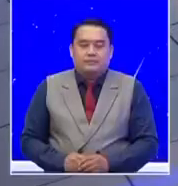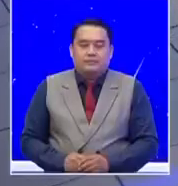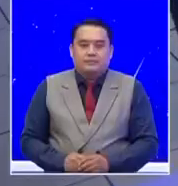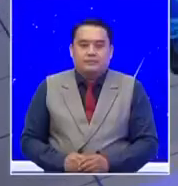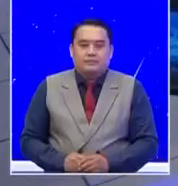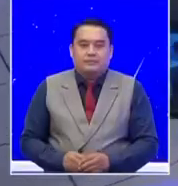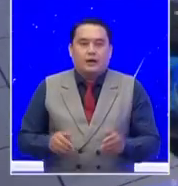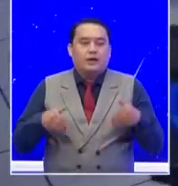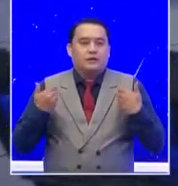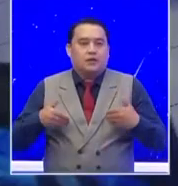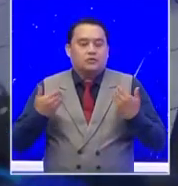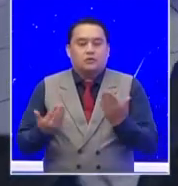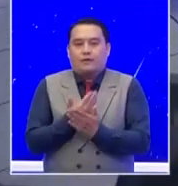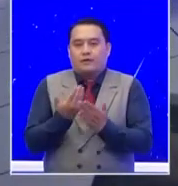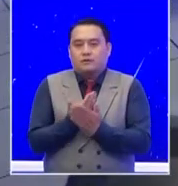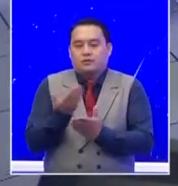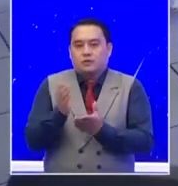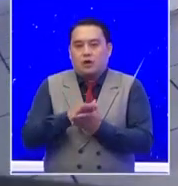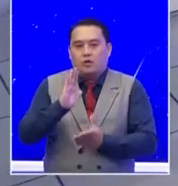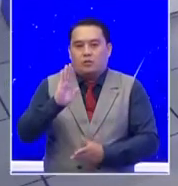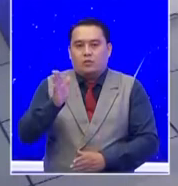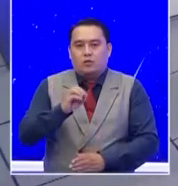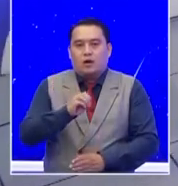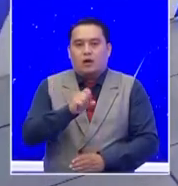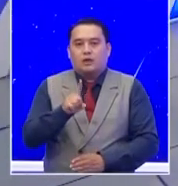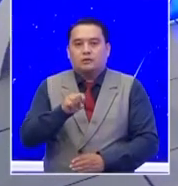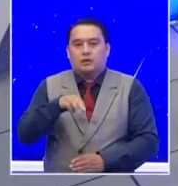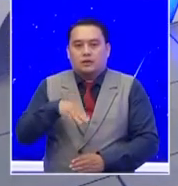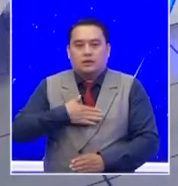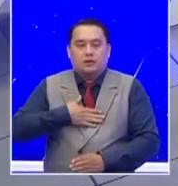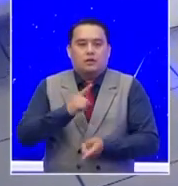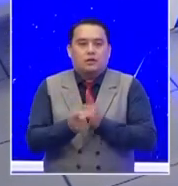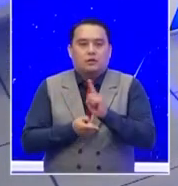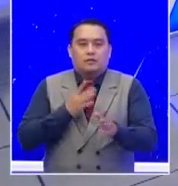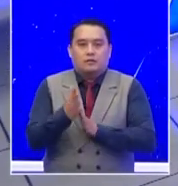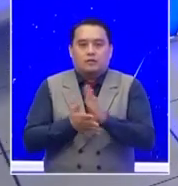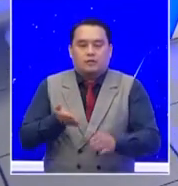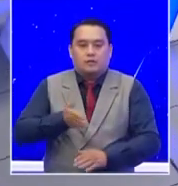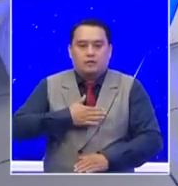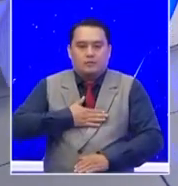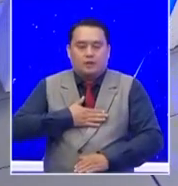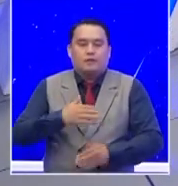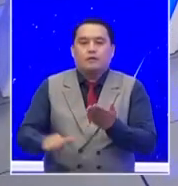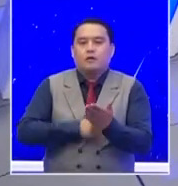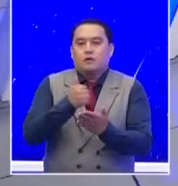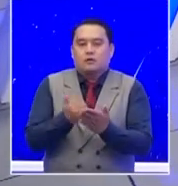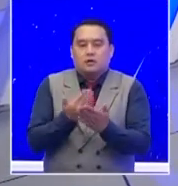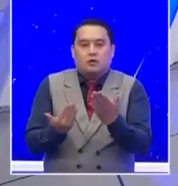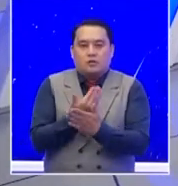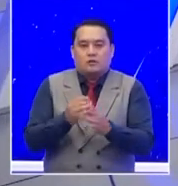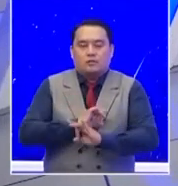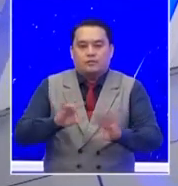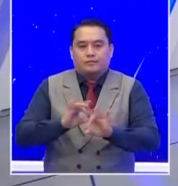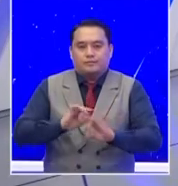добрый вечер в эфире телеканала жетысу время новостей с вами а зажима ханов и сурдоперевод обеспечивает марат жумабеков смотрите